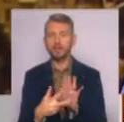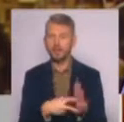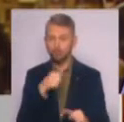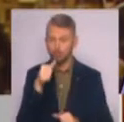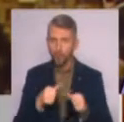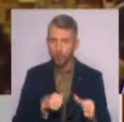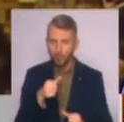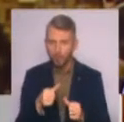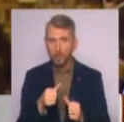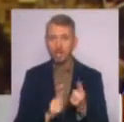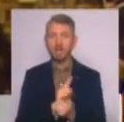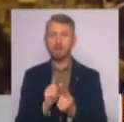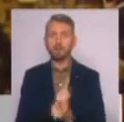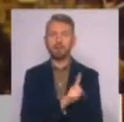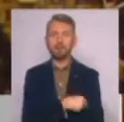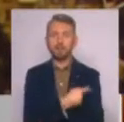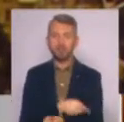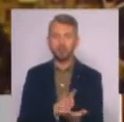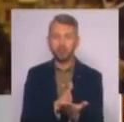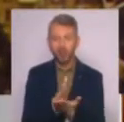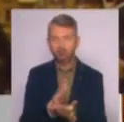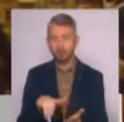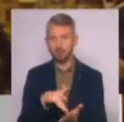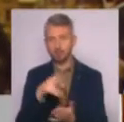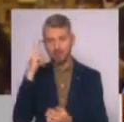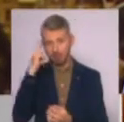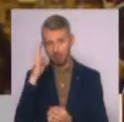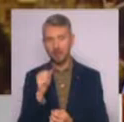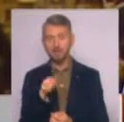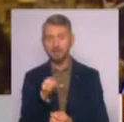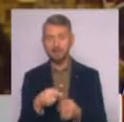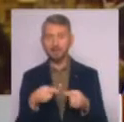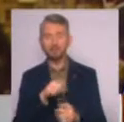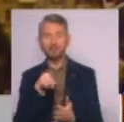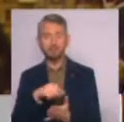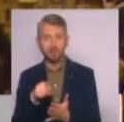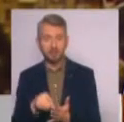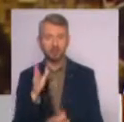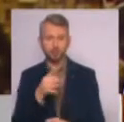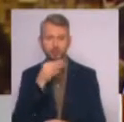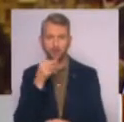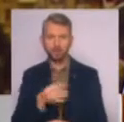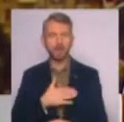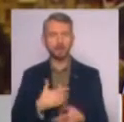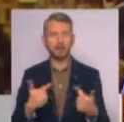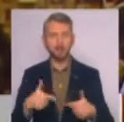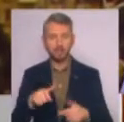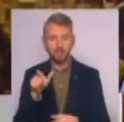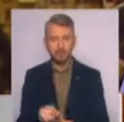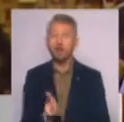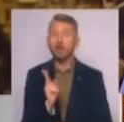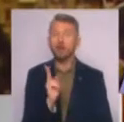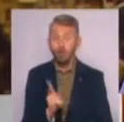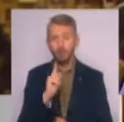2018 році? Реформа медичної галузі міста Києва. На ці та інші питання буде відповідати наш гість. Хто наш